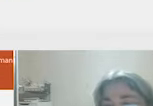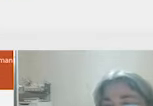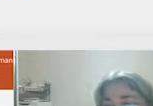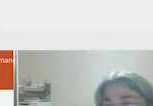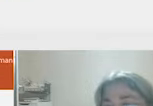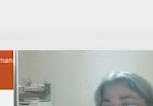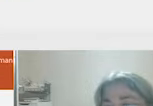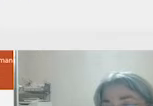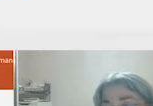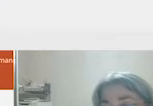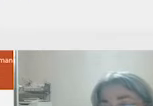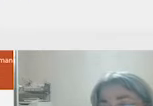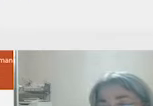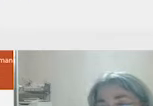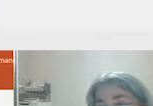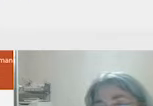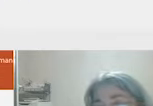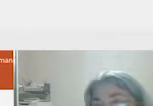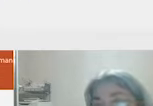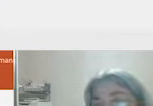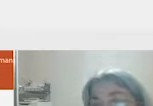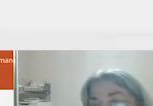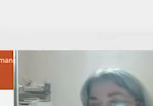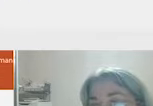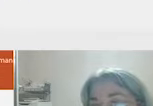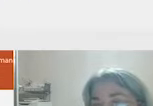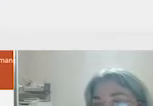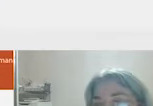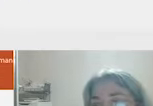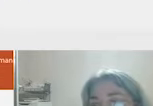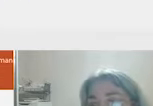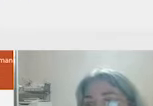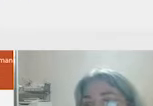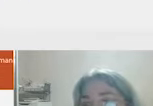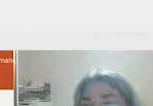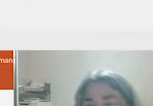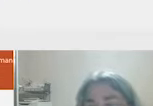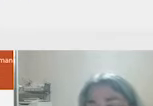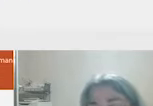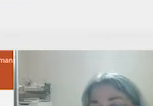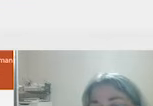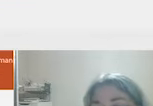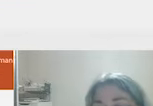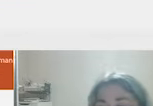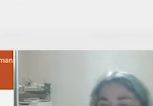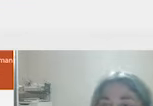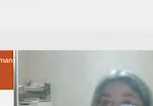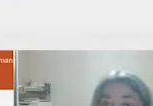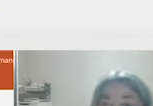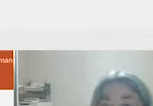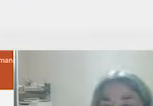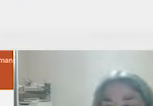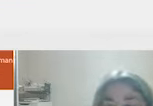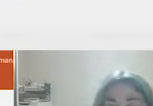verildi. Bu tavsiyelerin verilmesine katkıda bulunan sivil toplum örgütü,